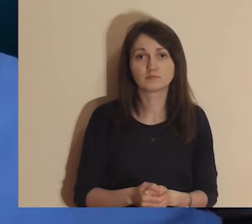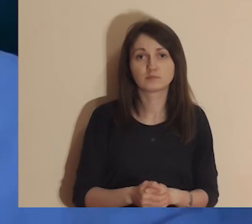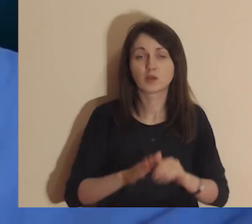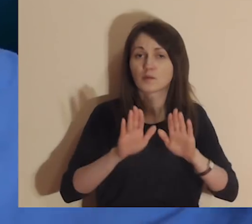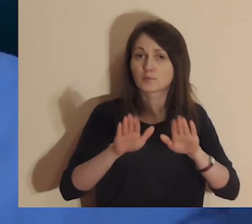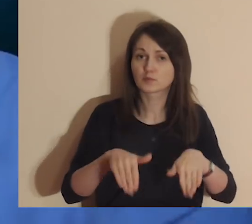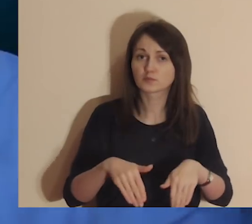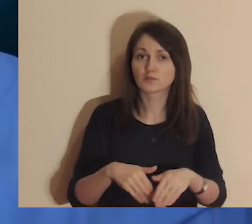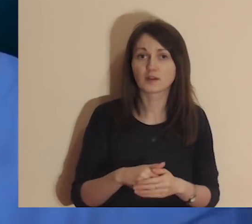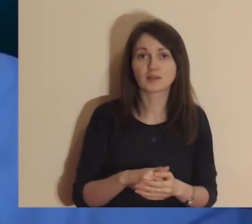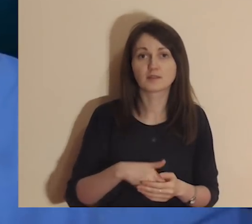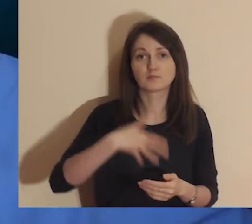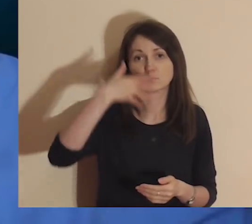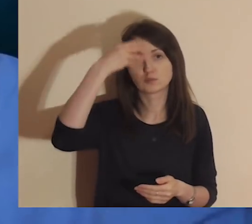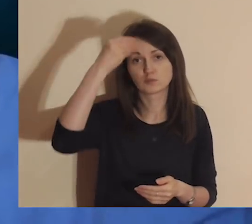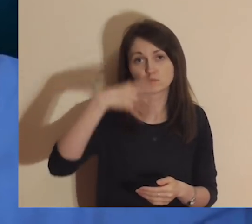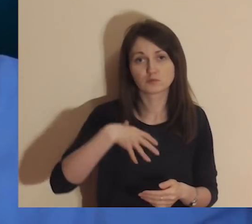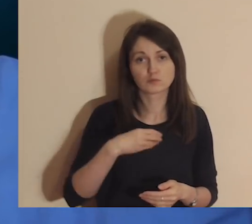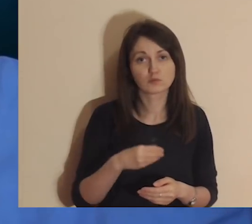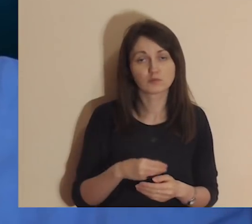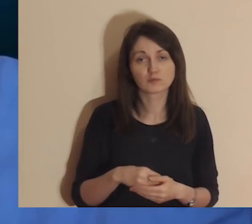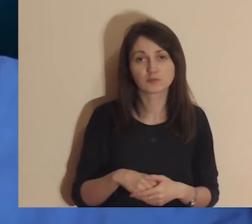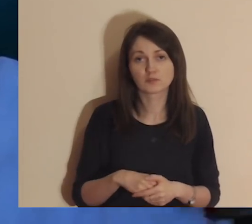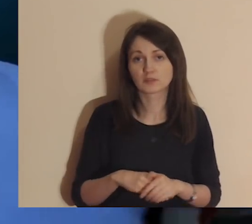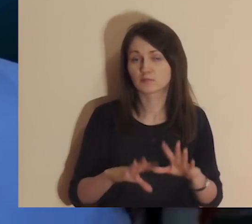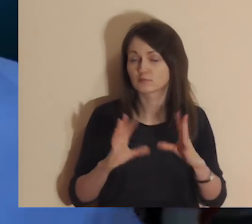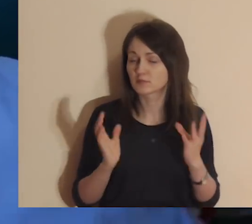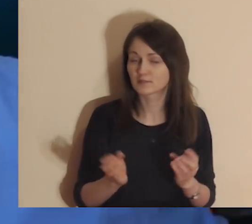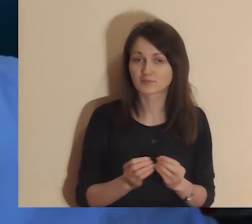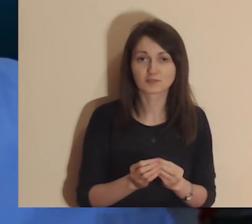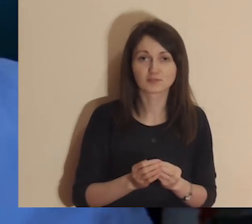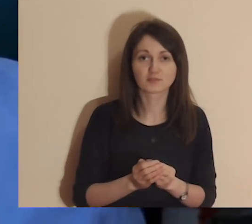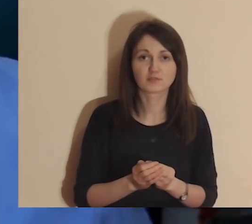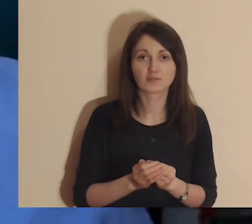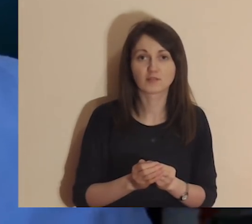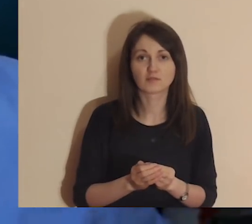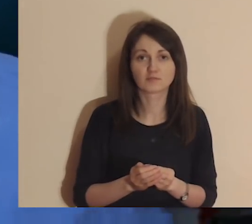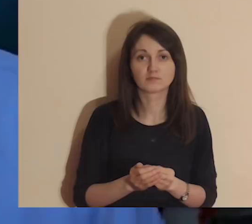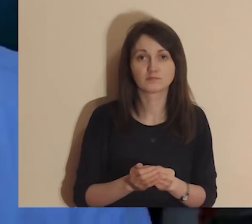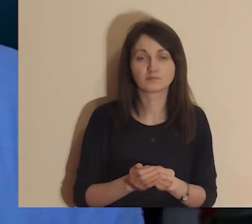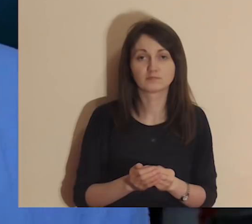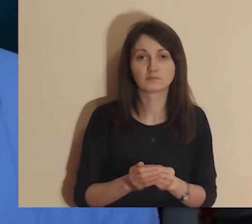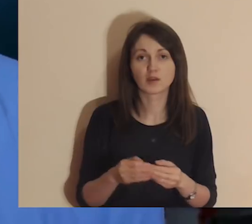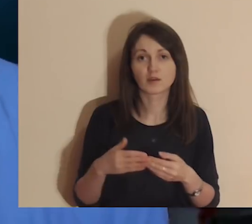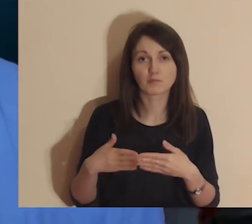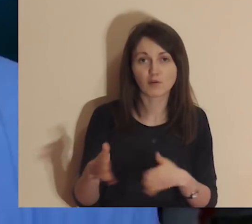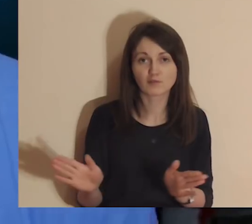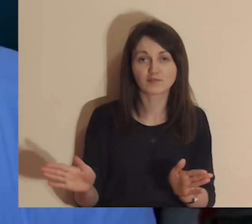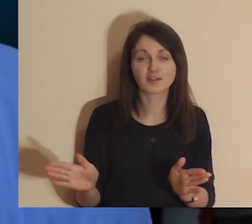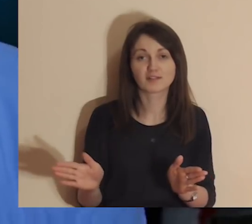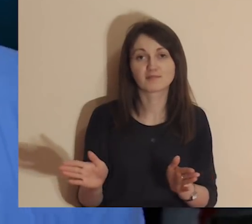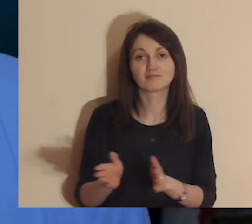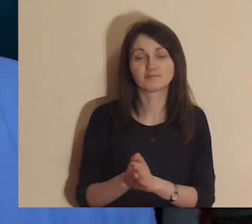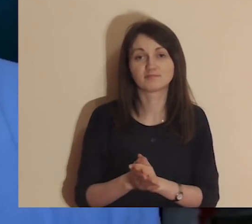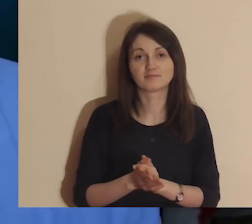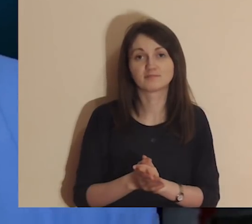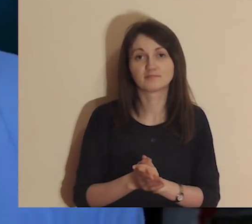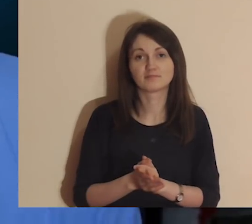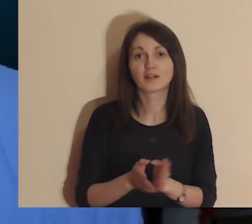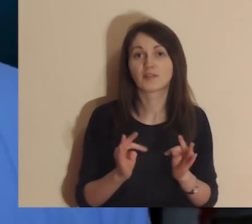że dużą taką lekkość, czy duży kredyt zaufania do Pana Boga wpuśćmy w czasie tej